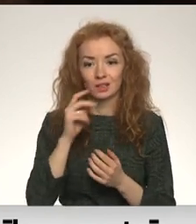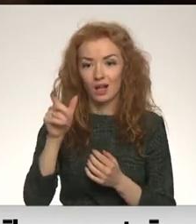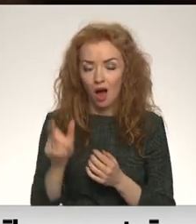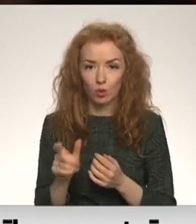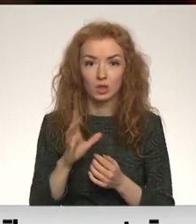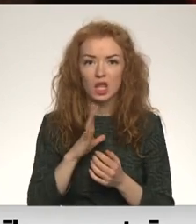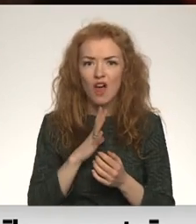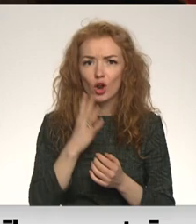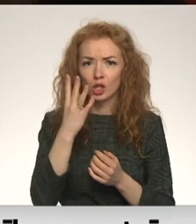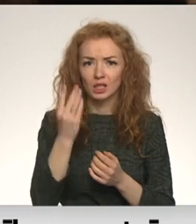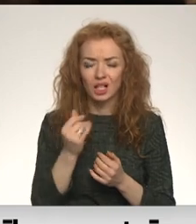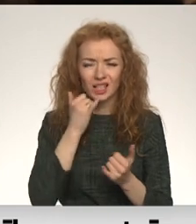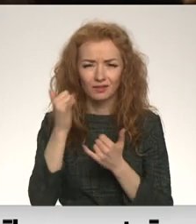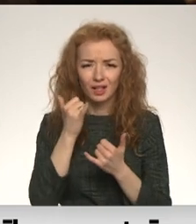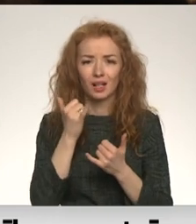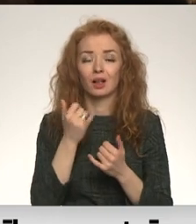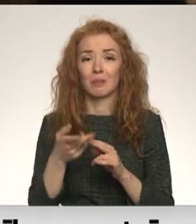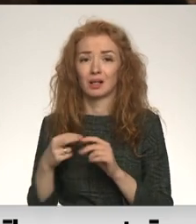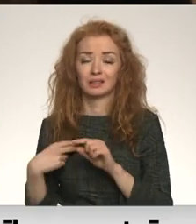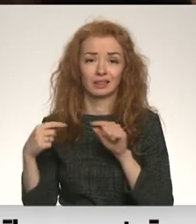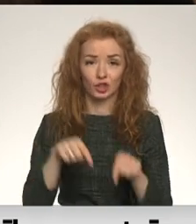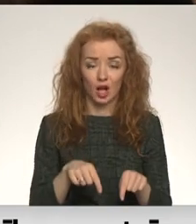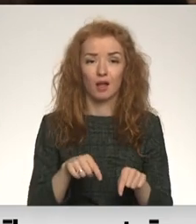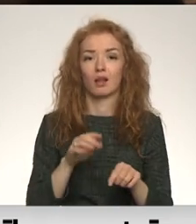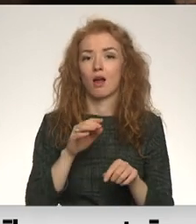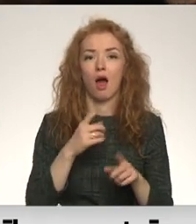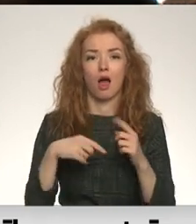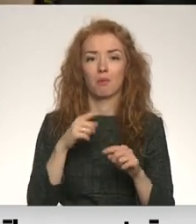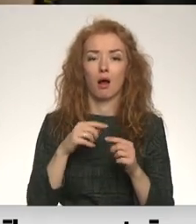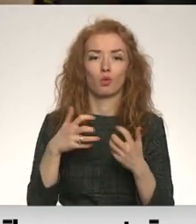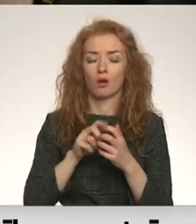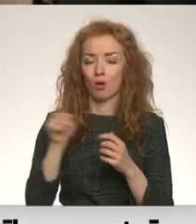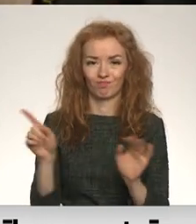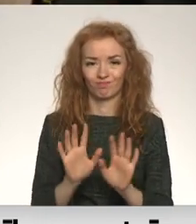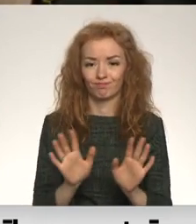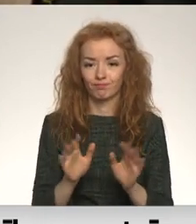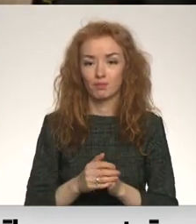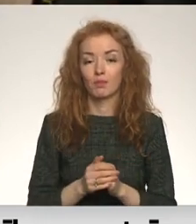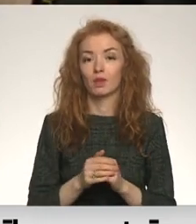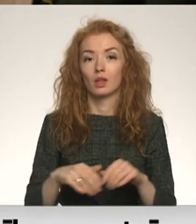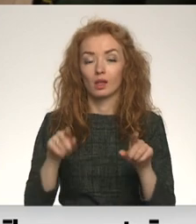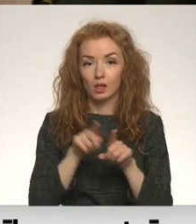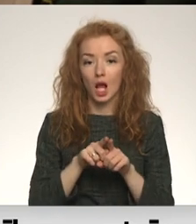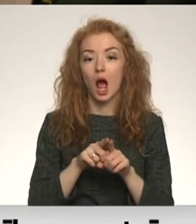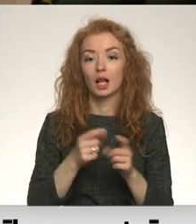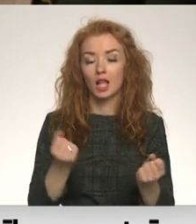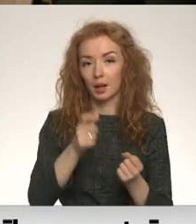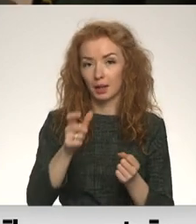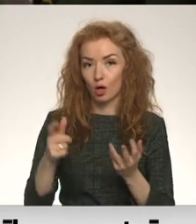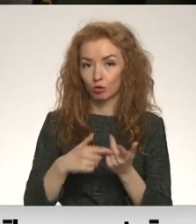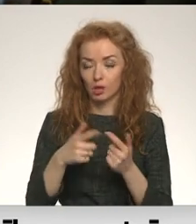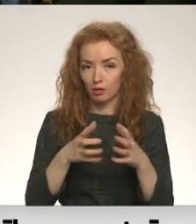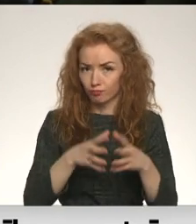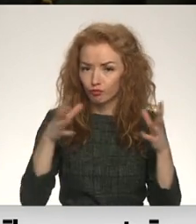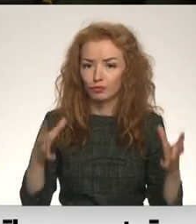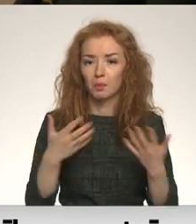nevarēju sazvanīt 4 dienas. Atbraucu uz šejieni tā vietā, lai brauktu uz karu. Palielināts arī centra darbinieku skaits, vairāk